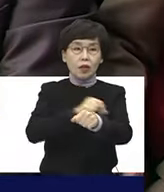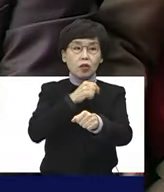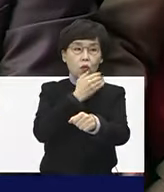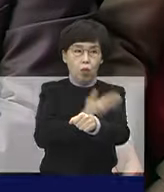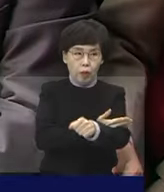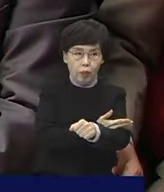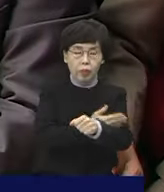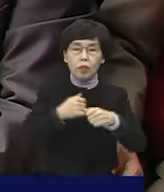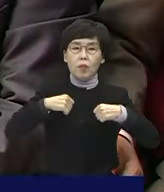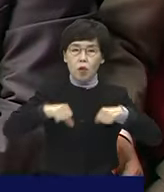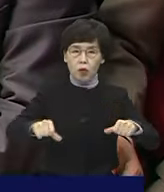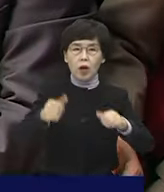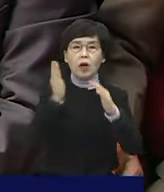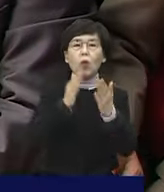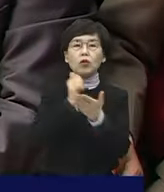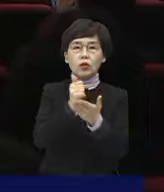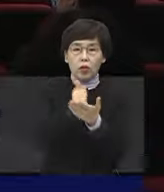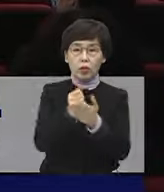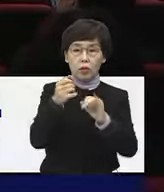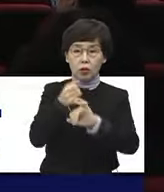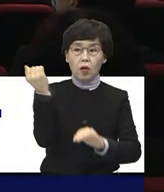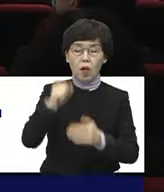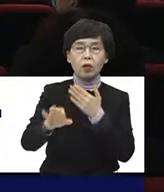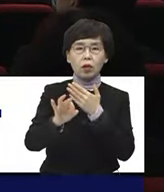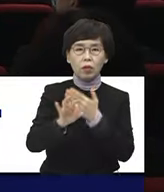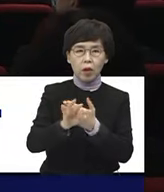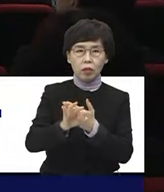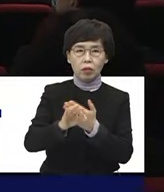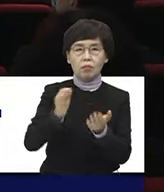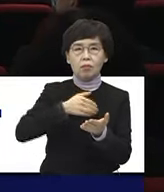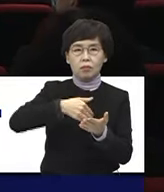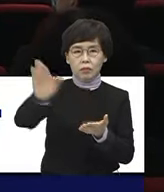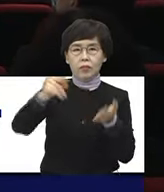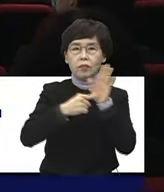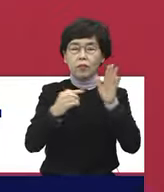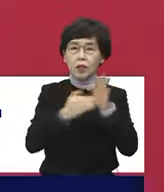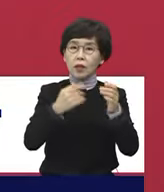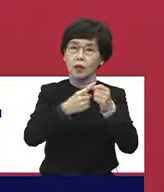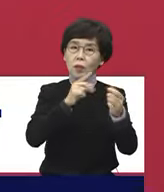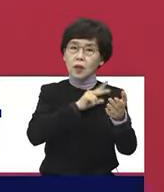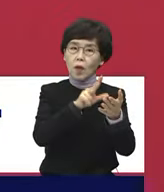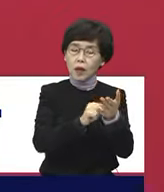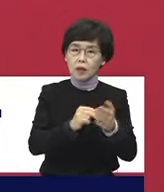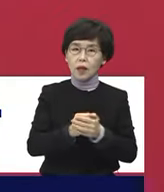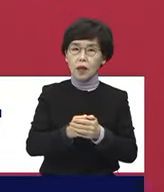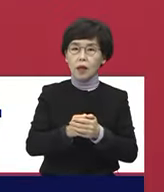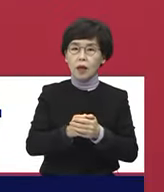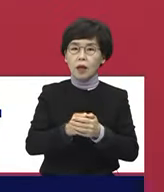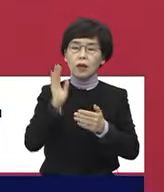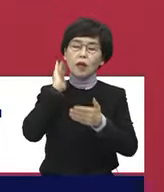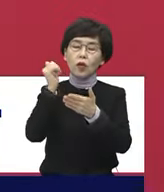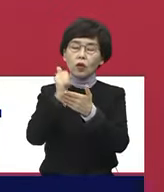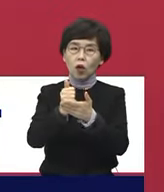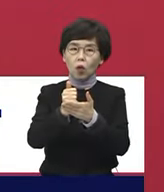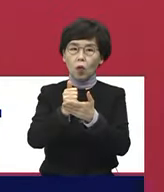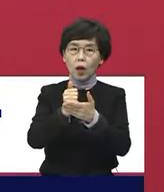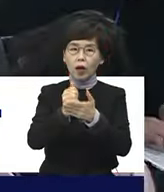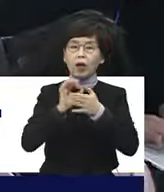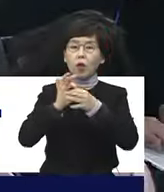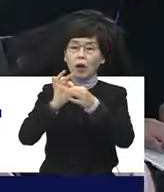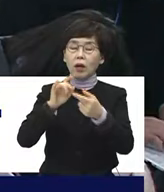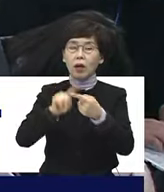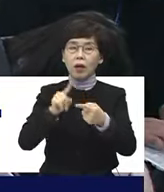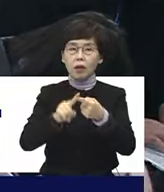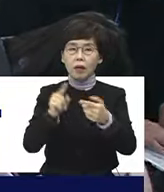조치하겠다고 공언했습니다. 한동훈 비대위가 풀어야 할 첫 번째 과제로 꼽힌 수직적 당정관계 극복 방안에 대한 취재진의